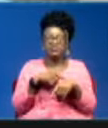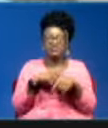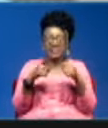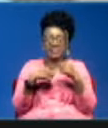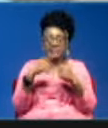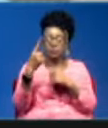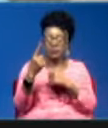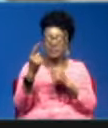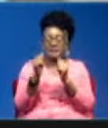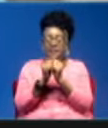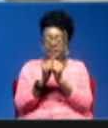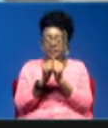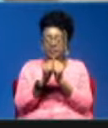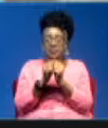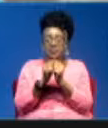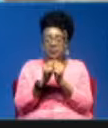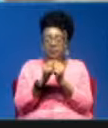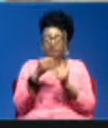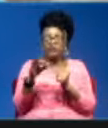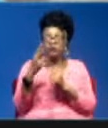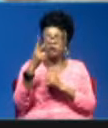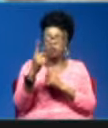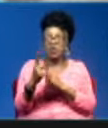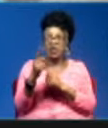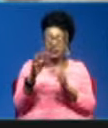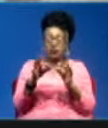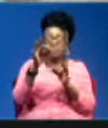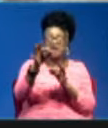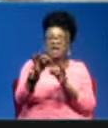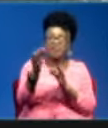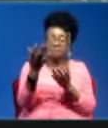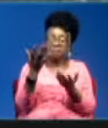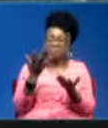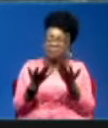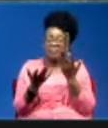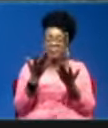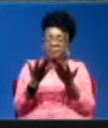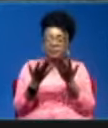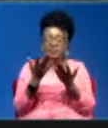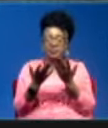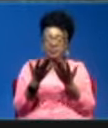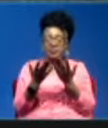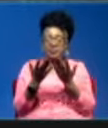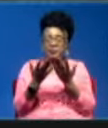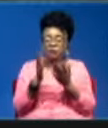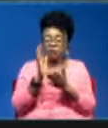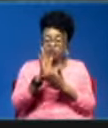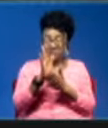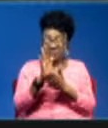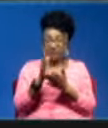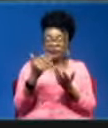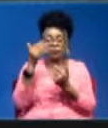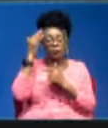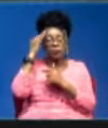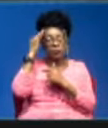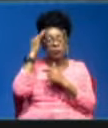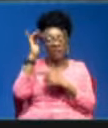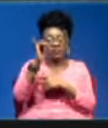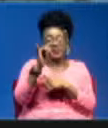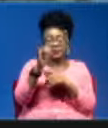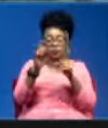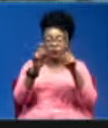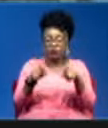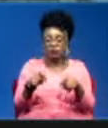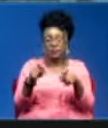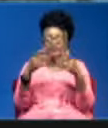61:10 kupita ile 21 kilometers mark. Pengine kwa tajriba yako, hiyo inamaanisha wanafaa